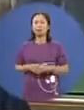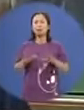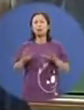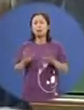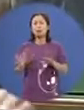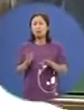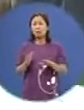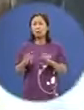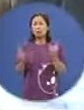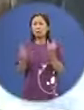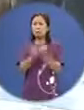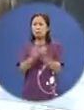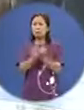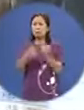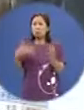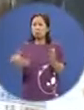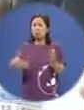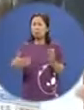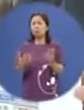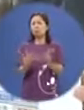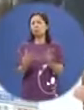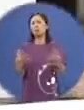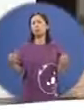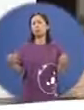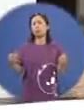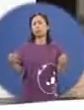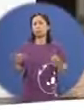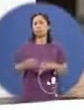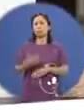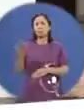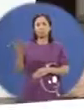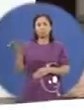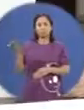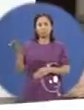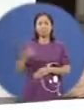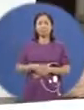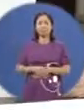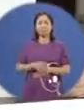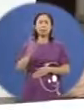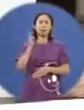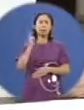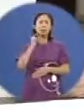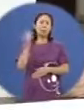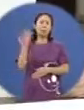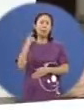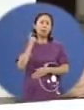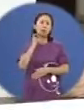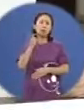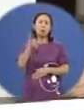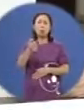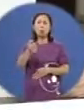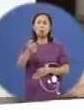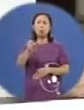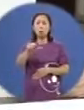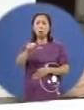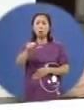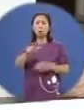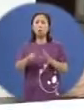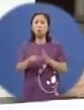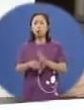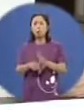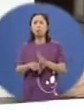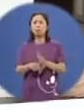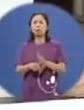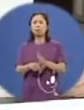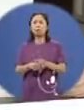しない人が増えてるわけですね、 はい、 でこれ見ていただきますとね、 はい、 昭和55年ぐらい和歌山のね未